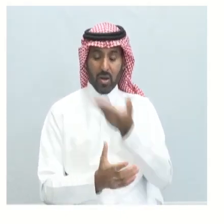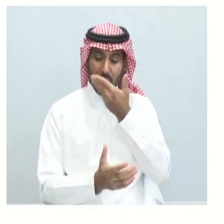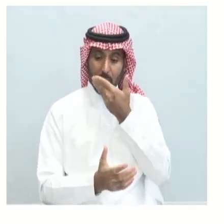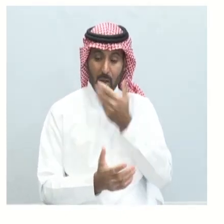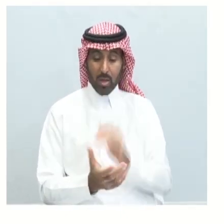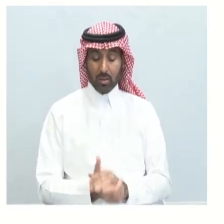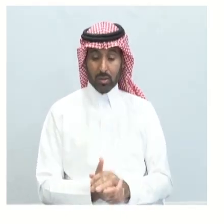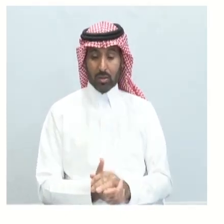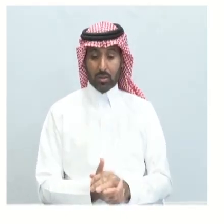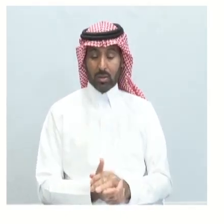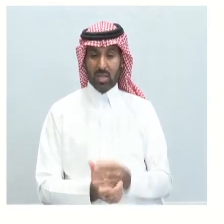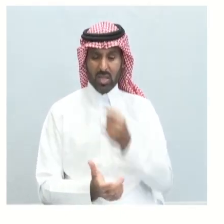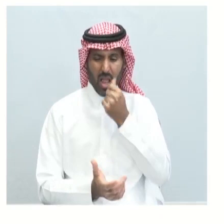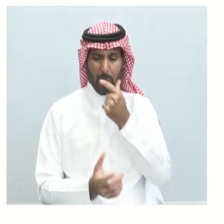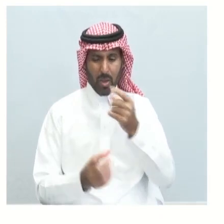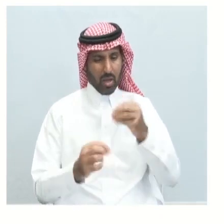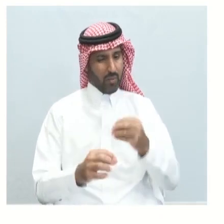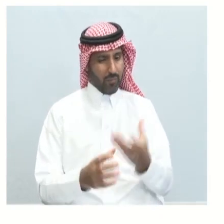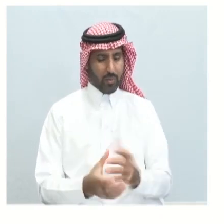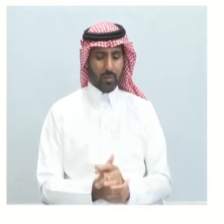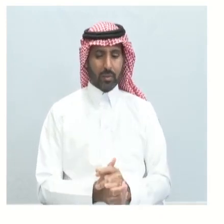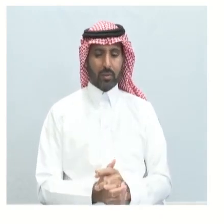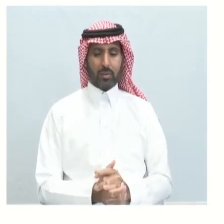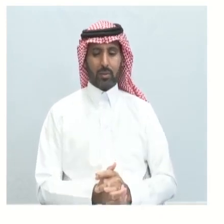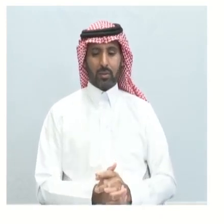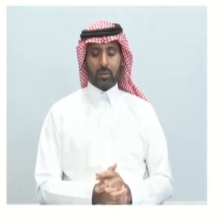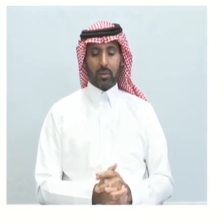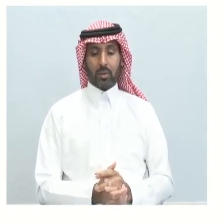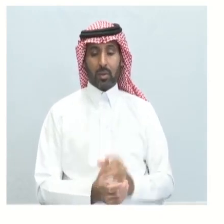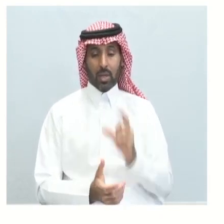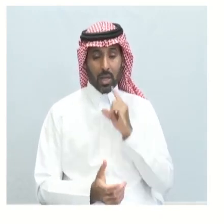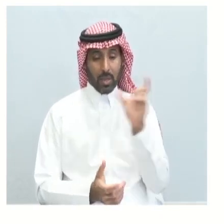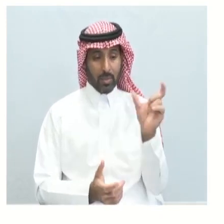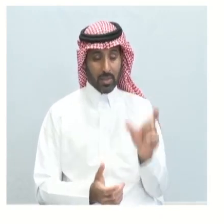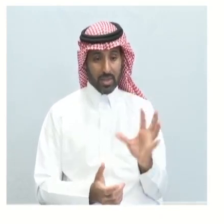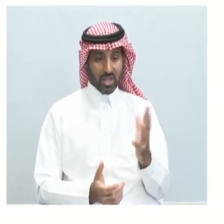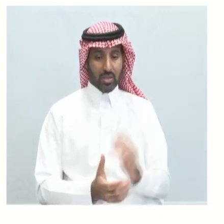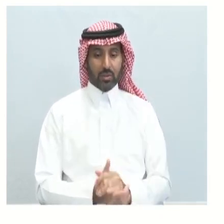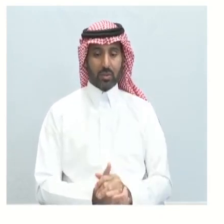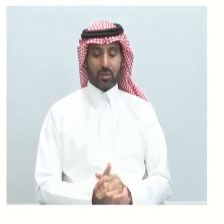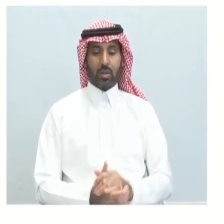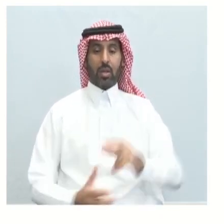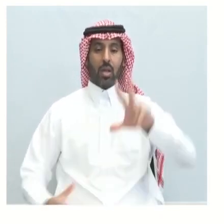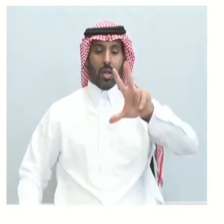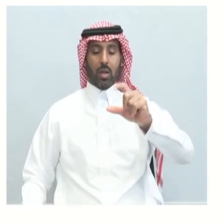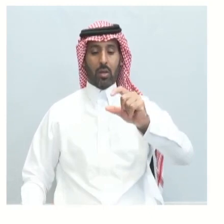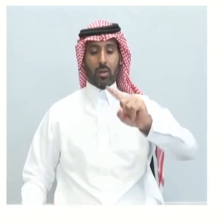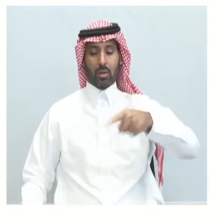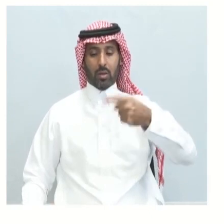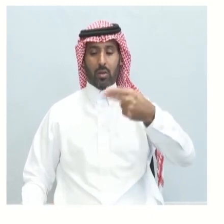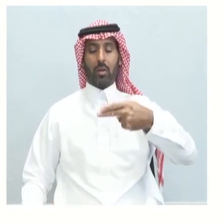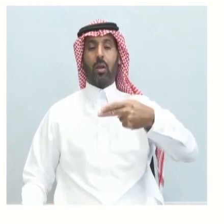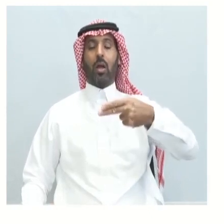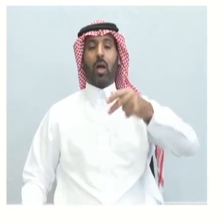وتركيز الاملاح اما بالنسبه للمفردات الجديده لدينا الدرع العربي والرف